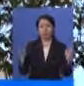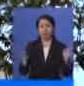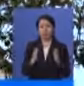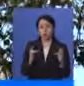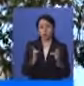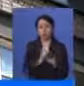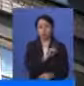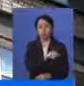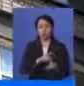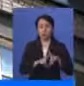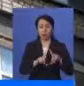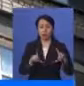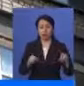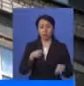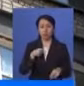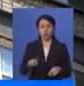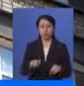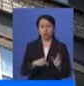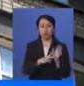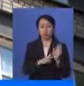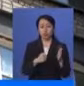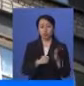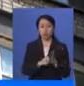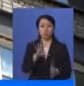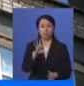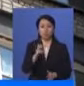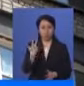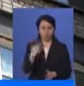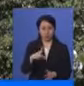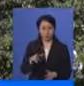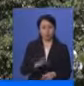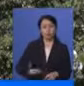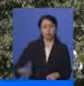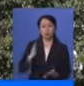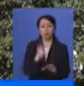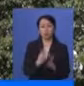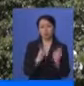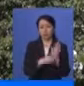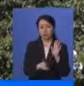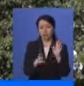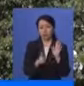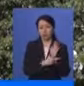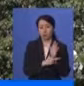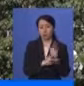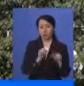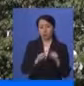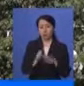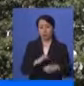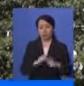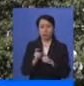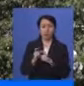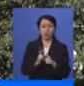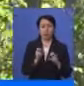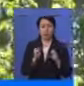коек в провизорных стационарах с 1700 до 530. В целом в области создано 98 мобильных бригад для борьбы с